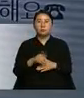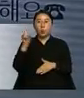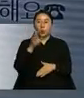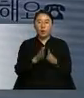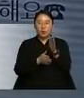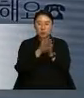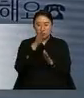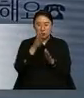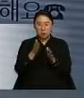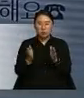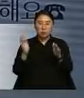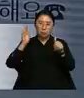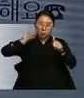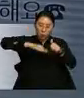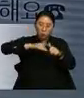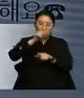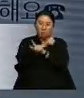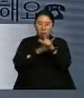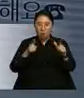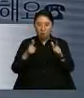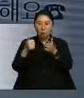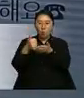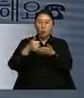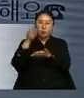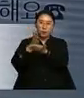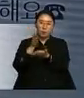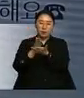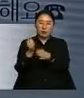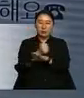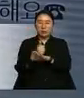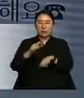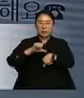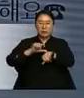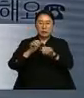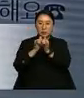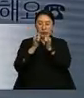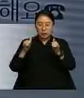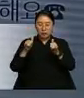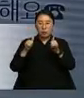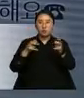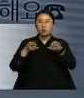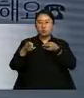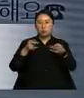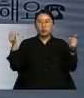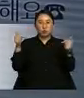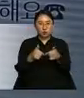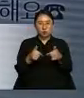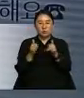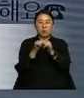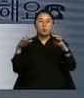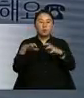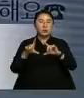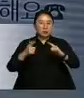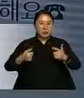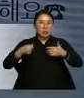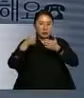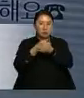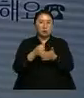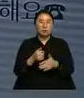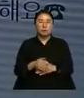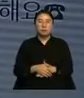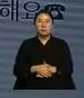고양시는 성녀와 가족 방문 자제를 유도해 이동 인원을 최대한 줄이고 사람이 모이지 않게 하는 데 집중하고